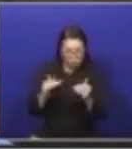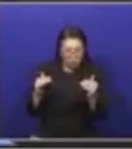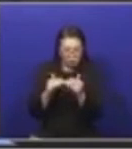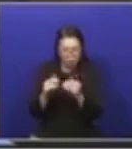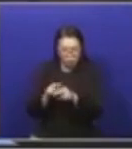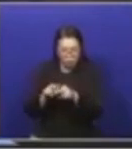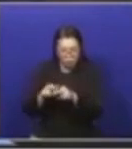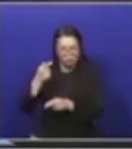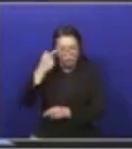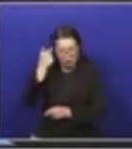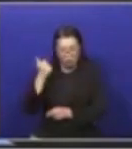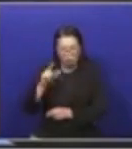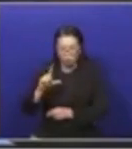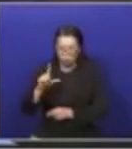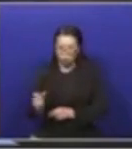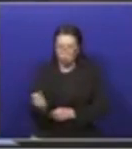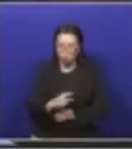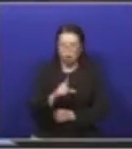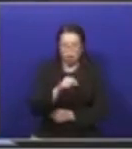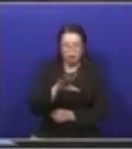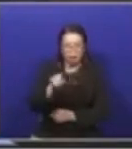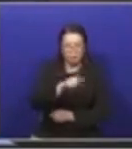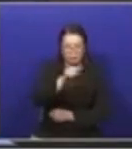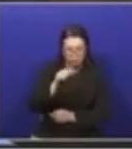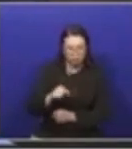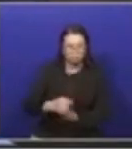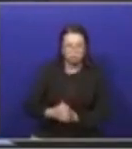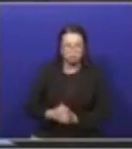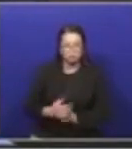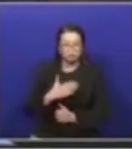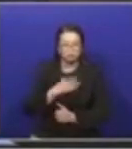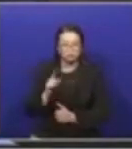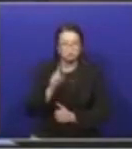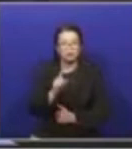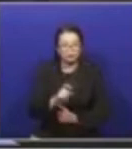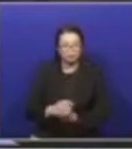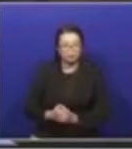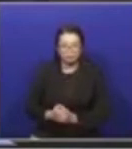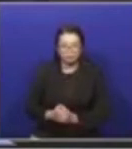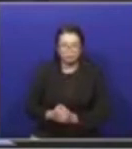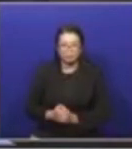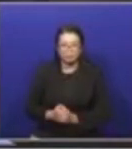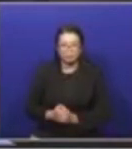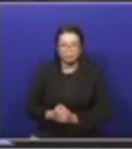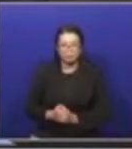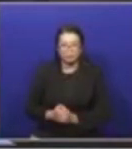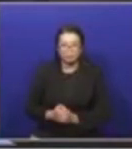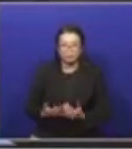สามารถให้ความร้อนได้พอๆกับถ่านหินและมีราคาที่ถูกกว่าธานีถึง25%โดยประมาณพี่ผมถามหน่อยอ่ะแล้วแบบนี้มีเหตุผลอะไร